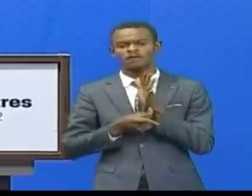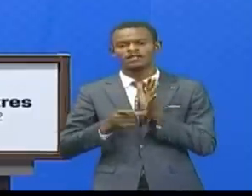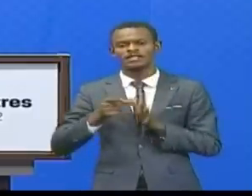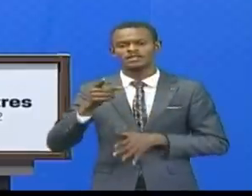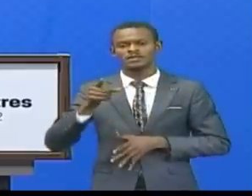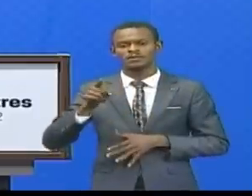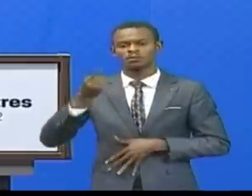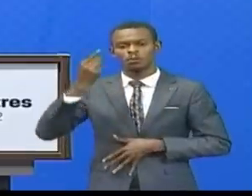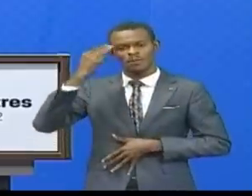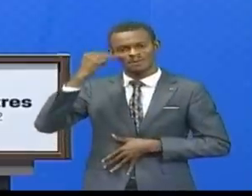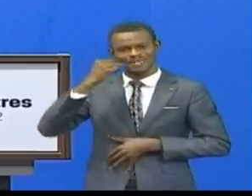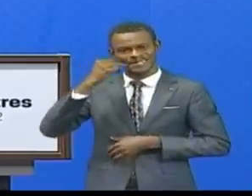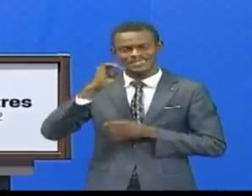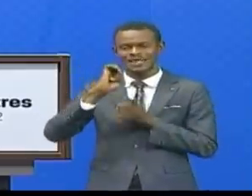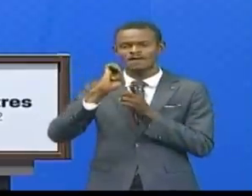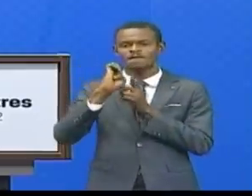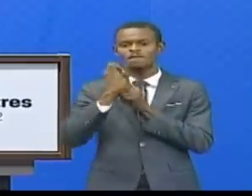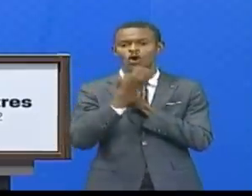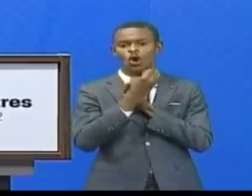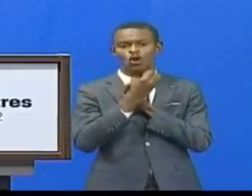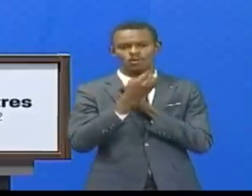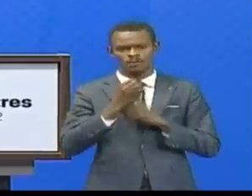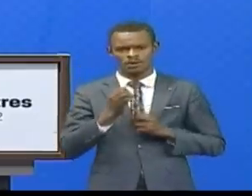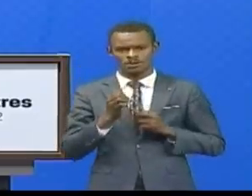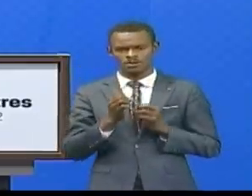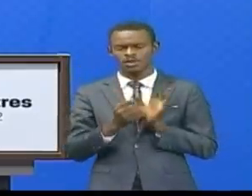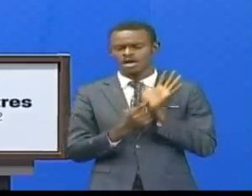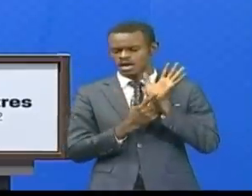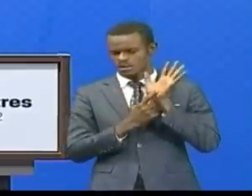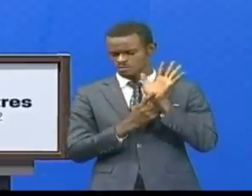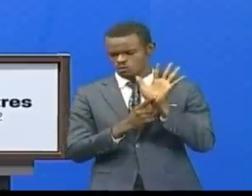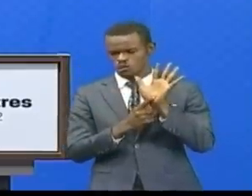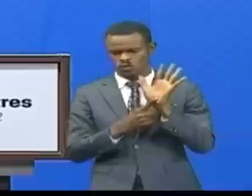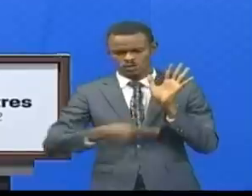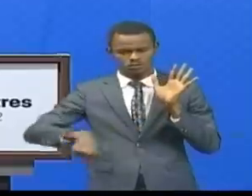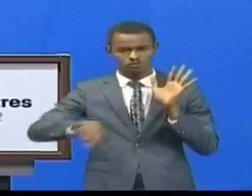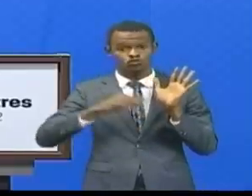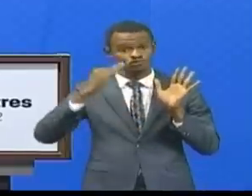Conseil le rapport de sa participation